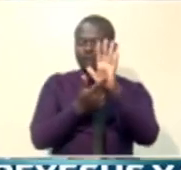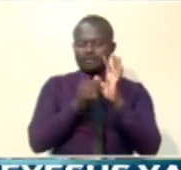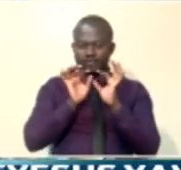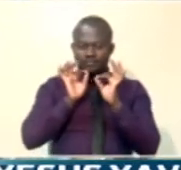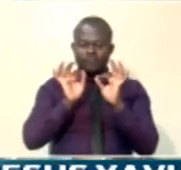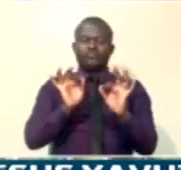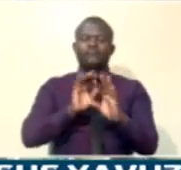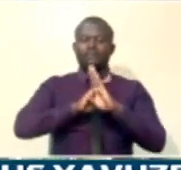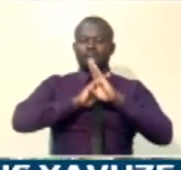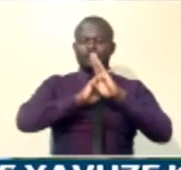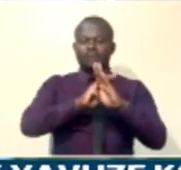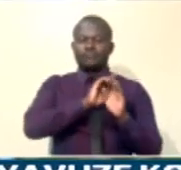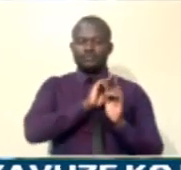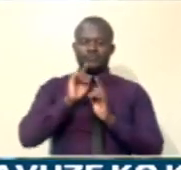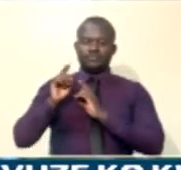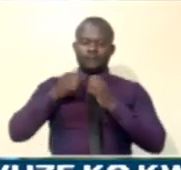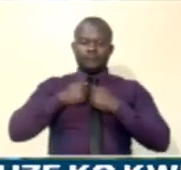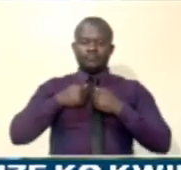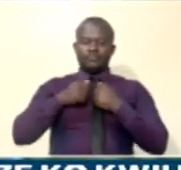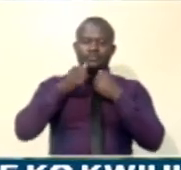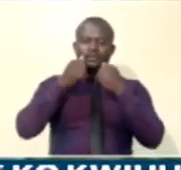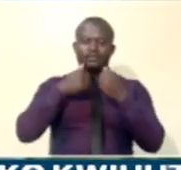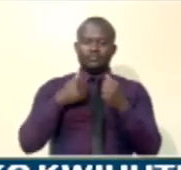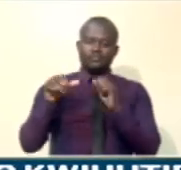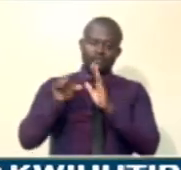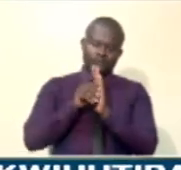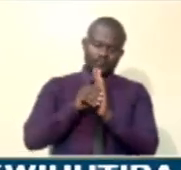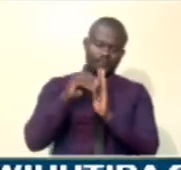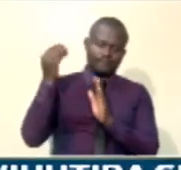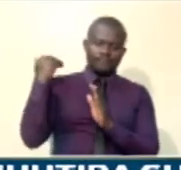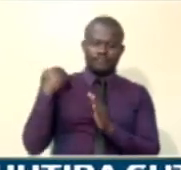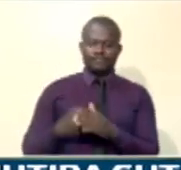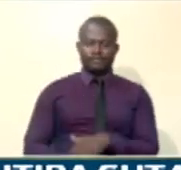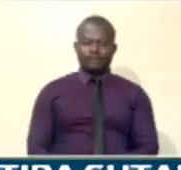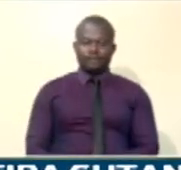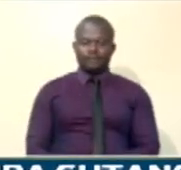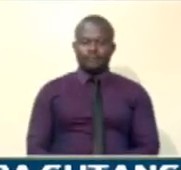n'indangagaciro ziranga ingabo z'u Rwanda, bagera ikirenge mu cy'abababanjirije.